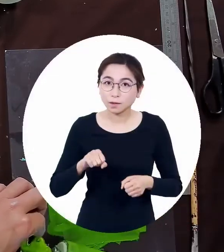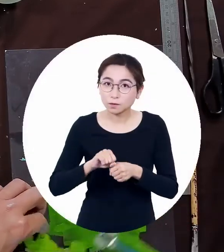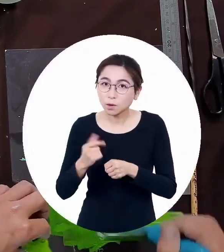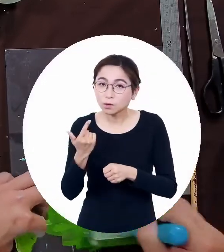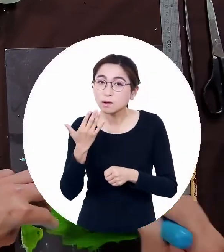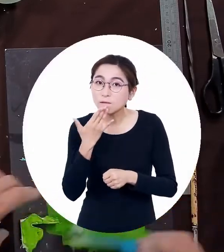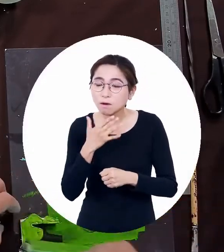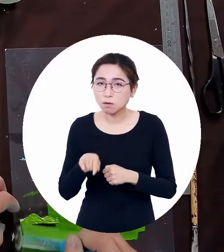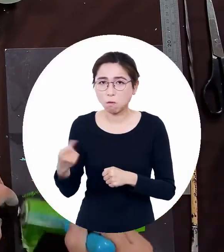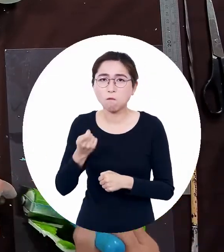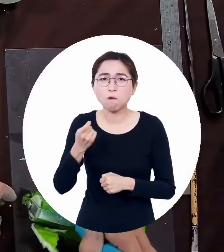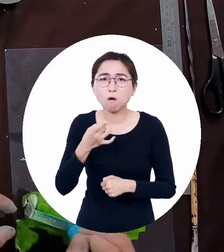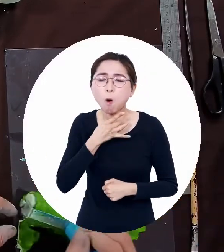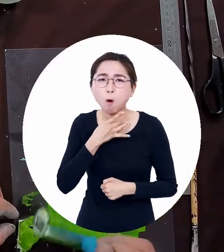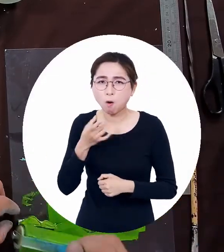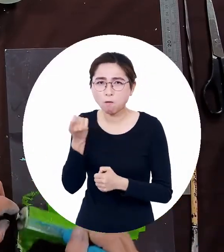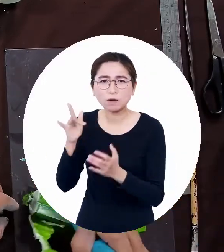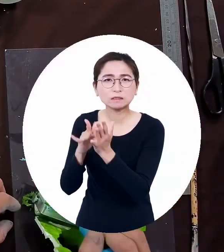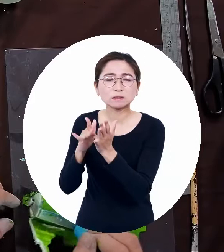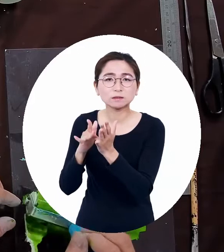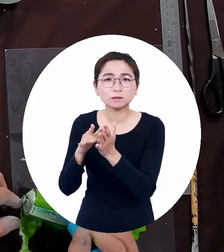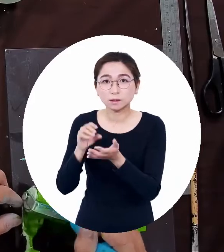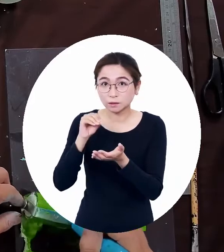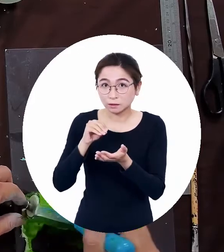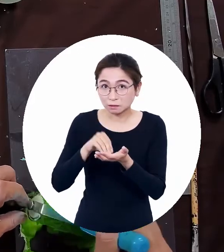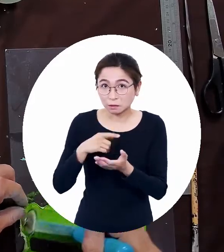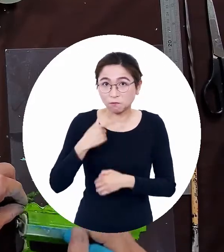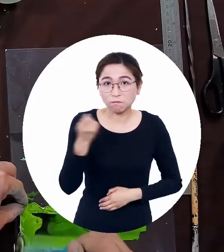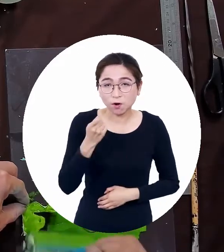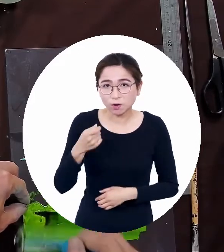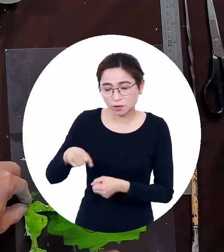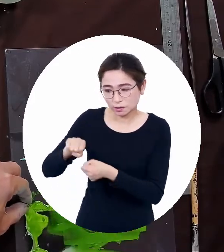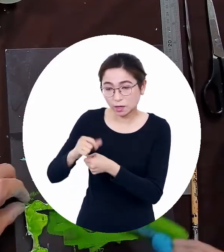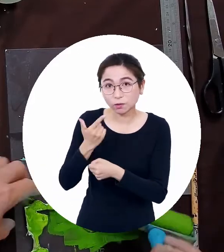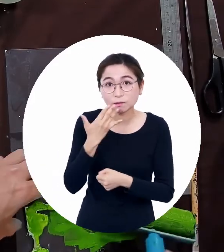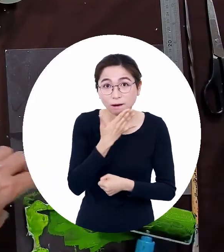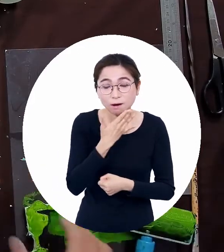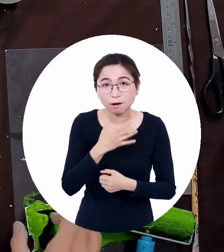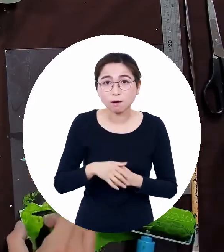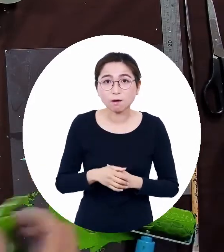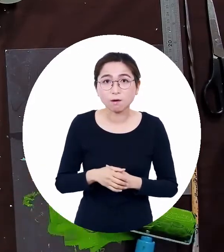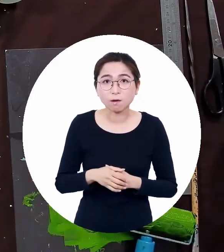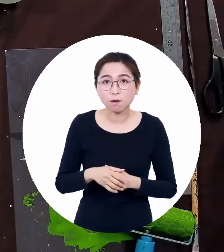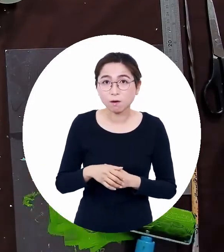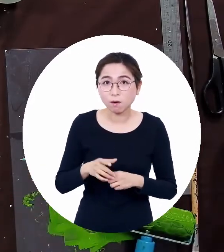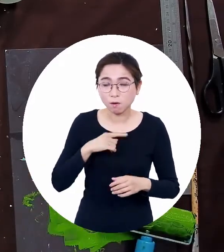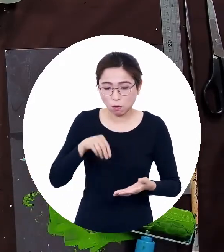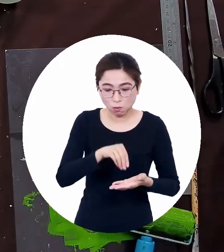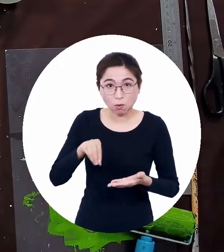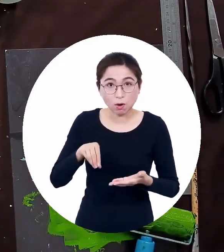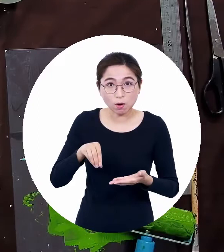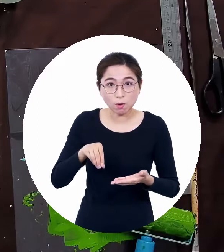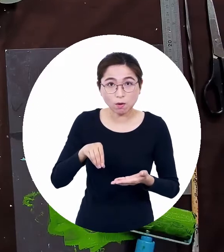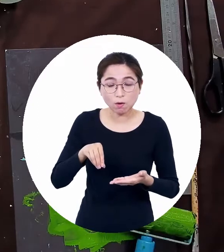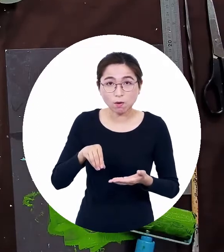我落多少墨啊？因為好快乾同埋好易黐字嘅，我哋一定要快少少，或者多少墨都唔得。咁咪好似